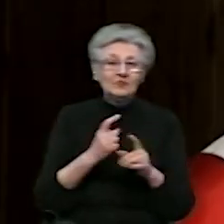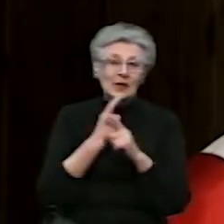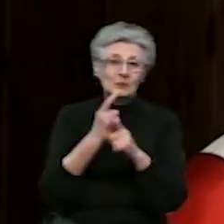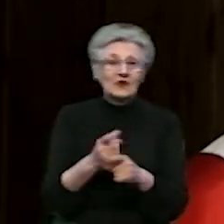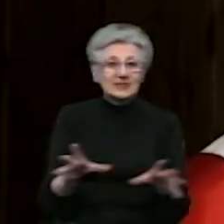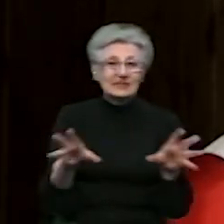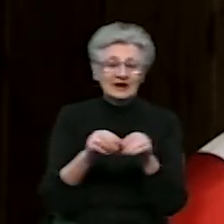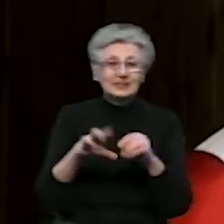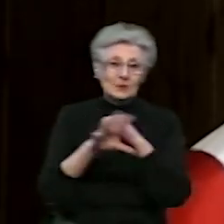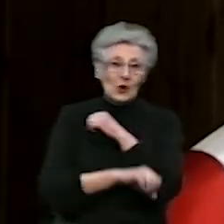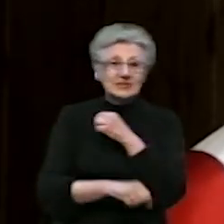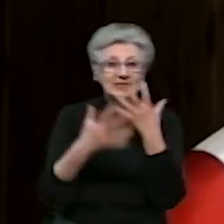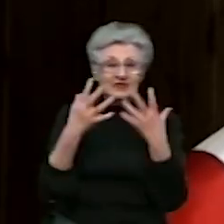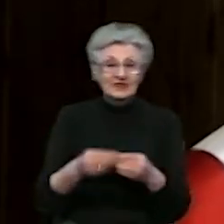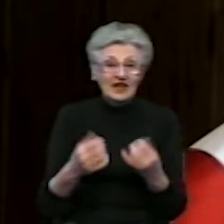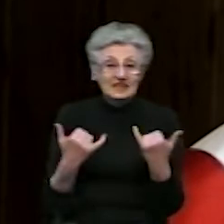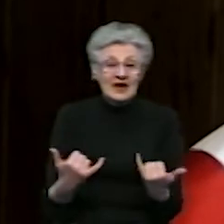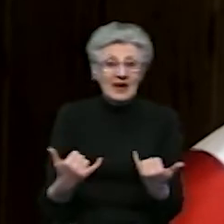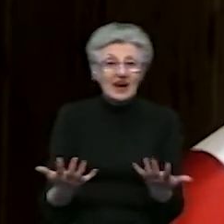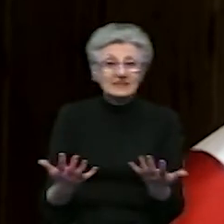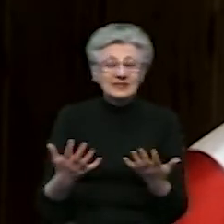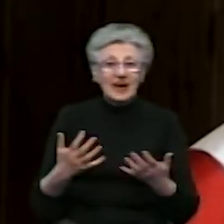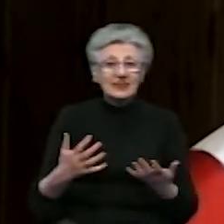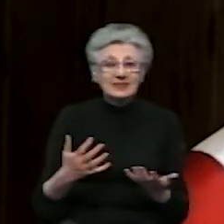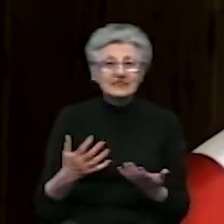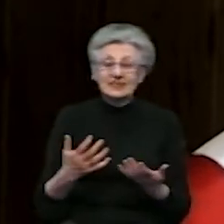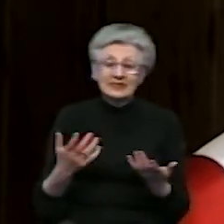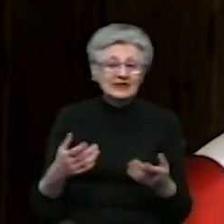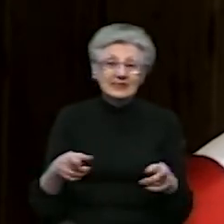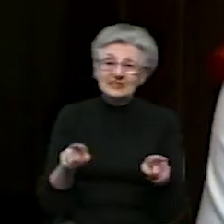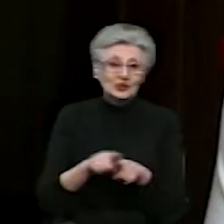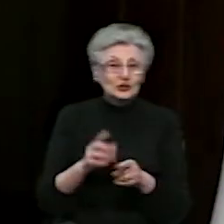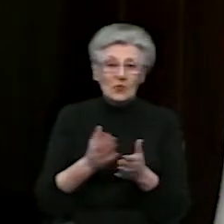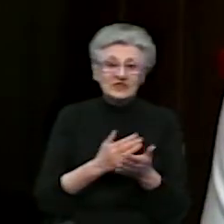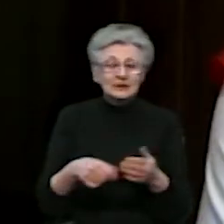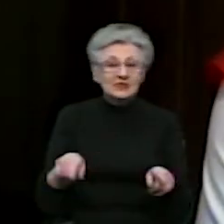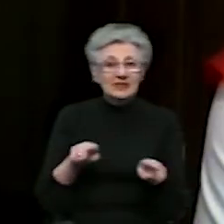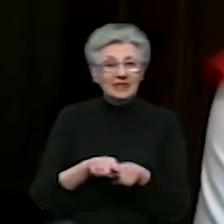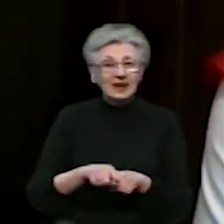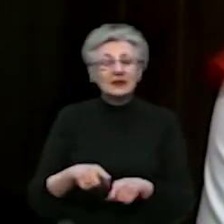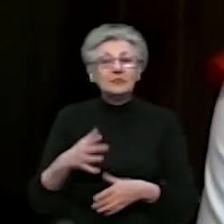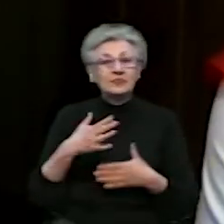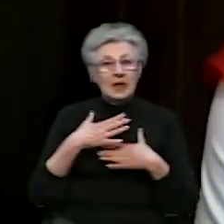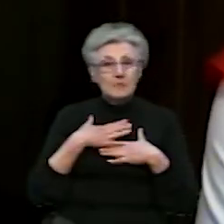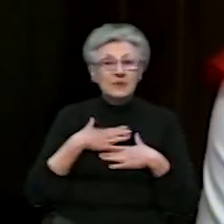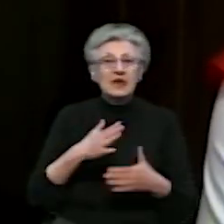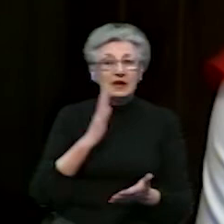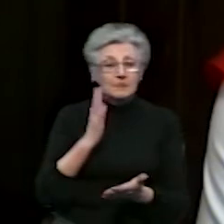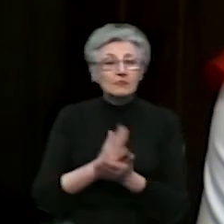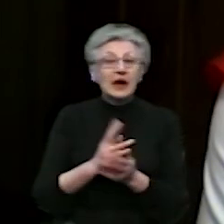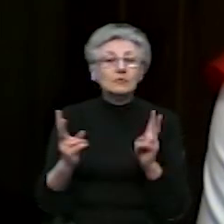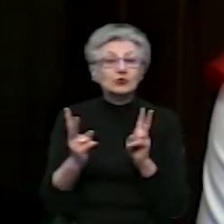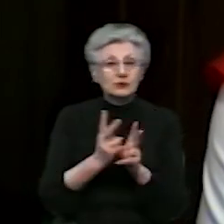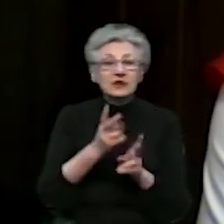разом останній цей день, а зараз в онлайн-режимі це зовсім не те. Ми маємо зустрітися,